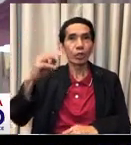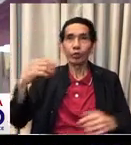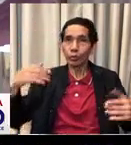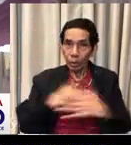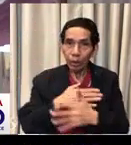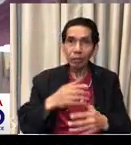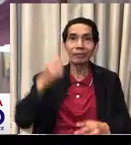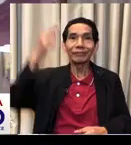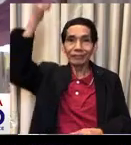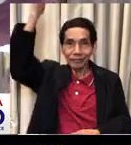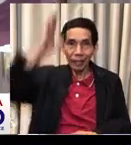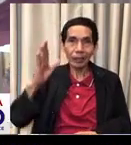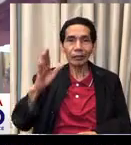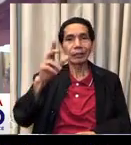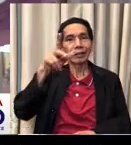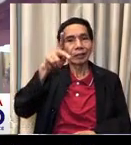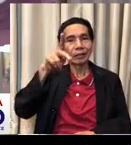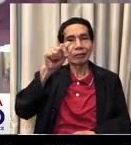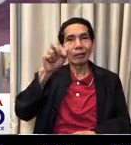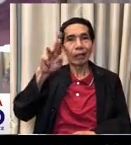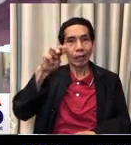Takatakutan nyo yung gaba.